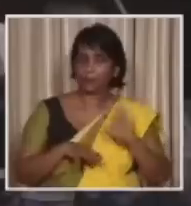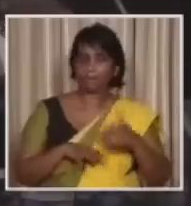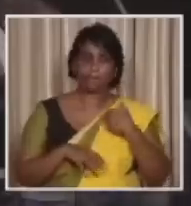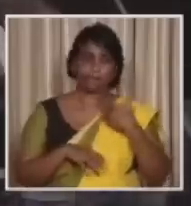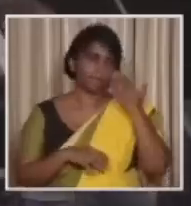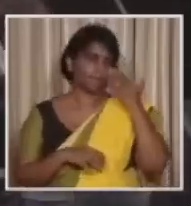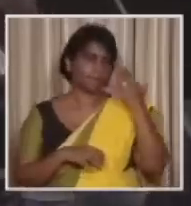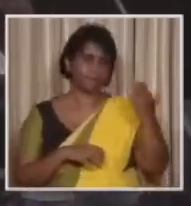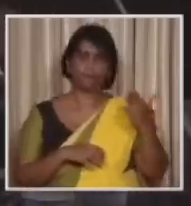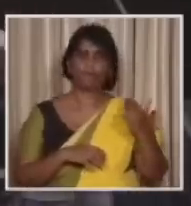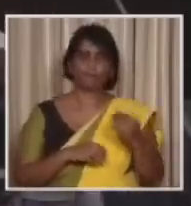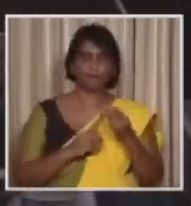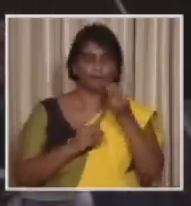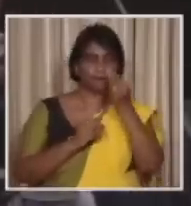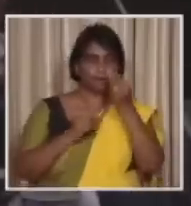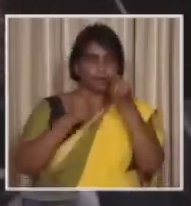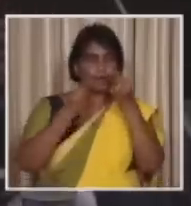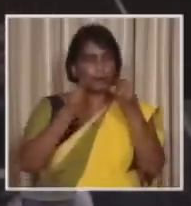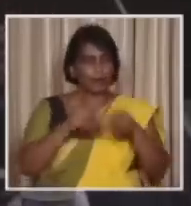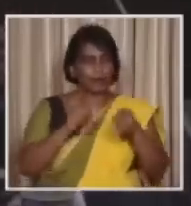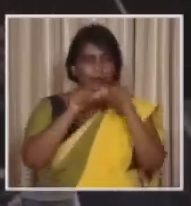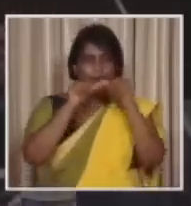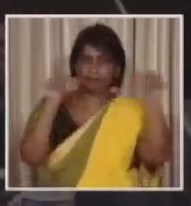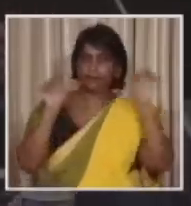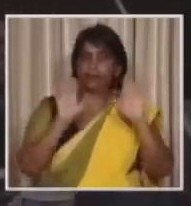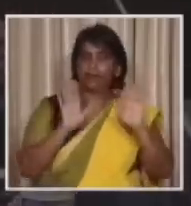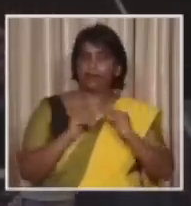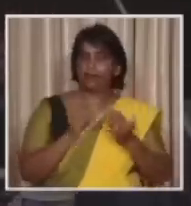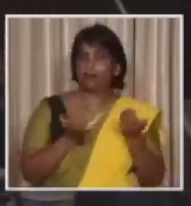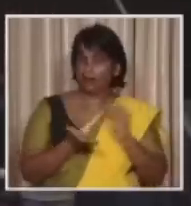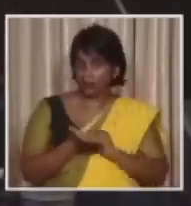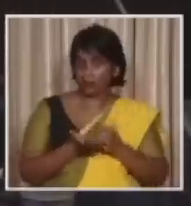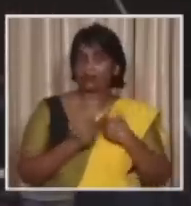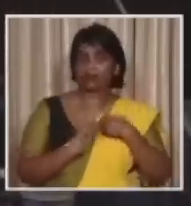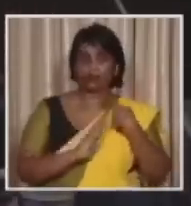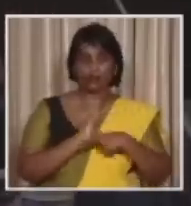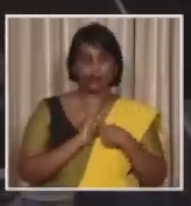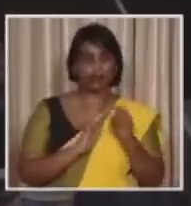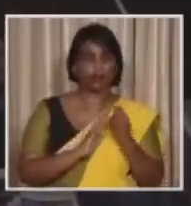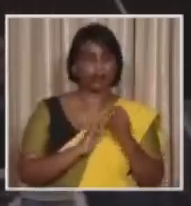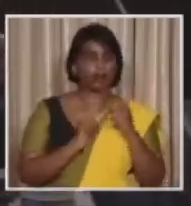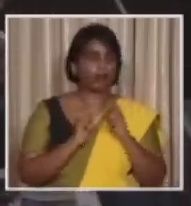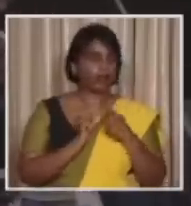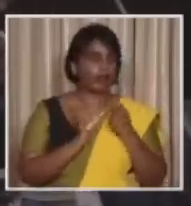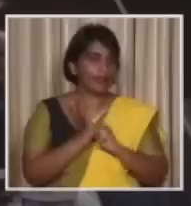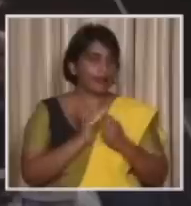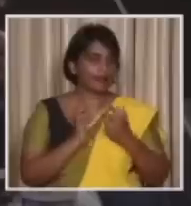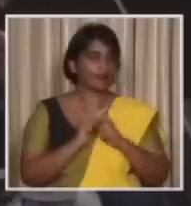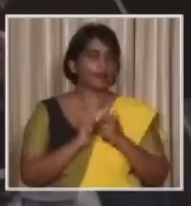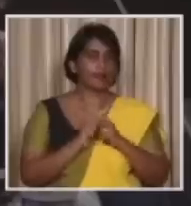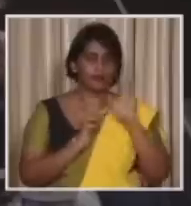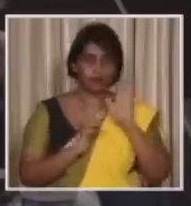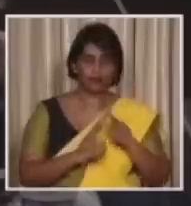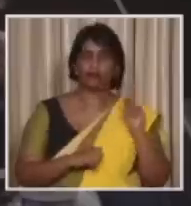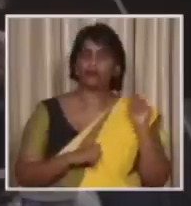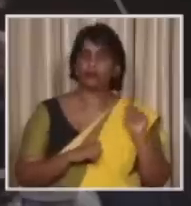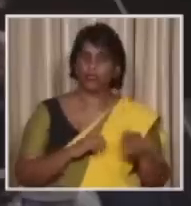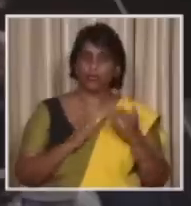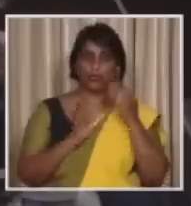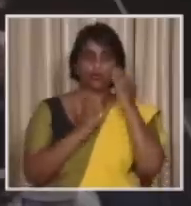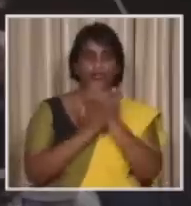බැල්මට පුංචි පැලස්තරයක් වුණාට තවත් අපි රටේ ආර්ථිකයේ ණයගුලට හිරවීමක්.